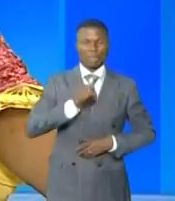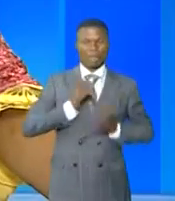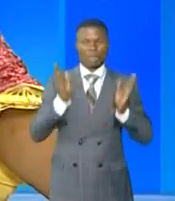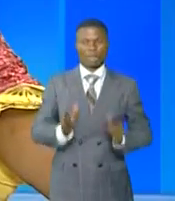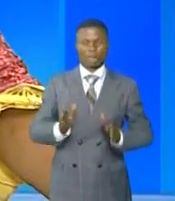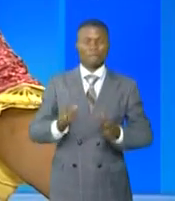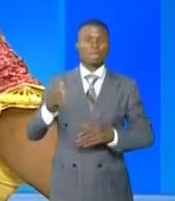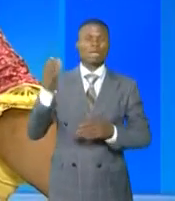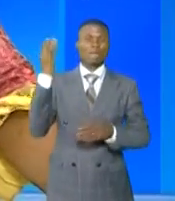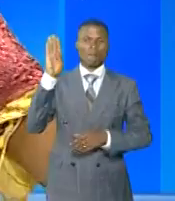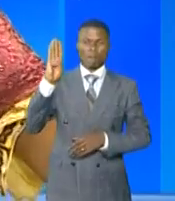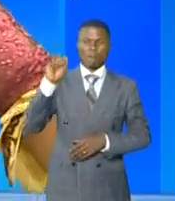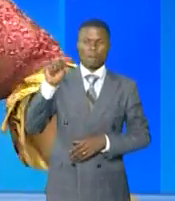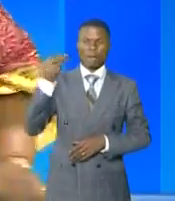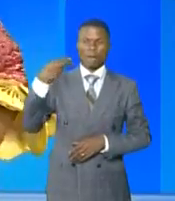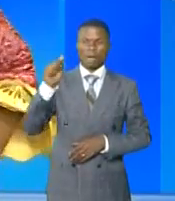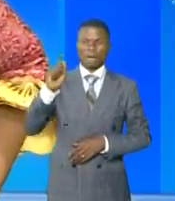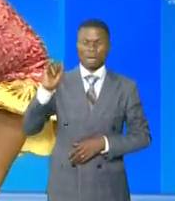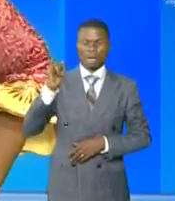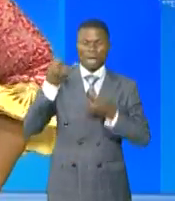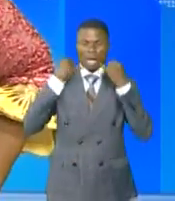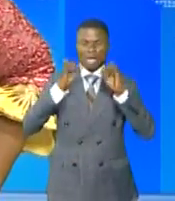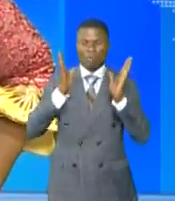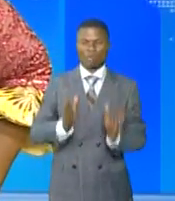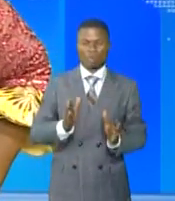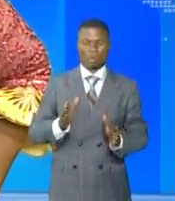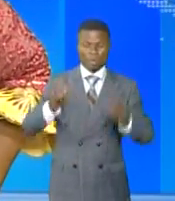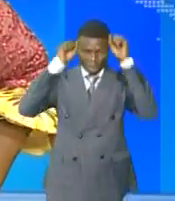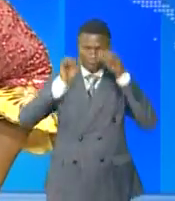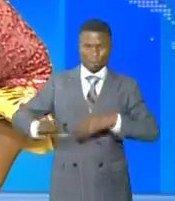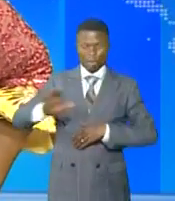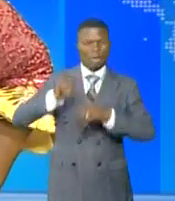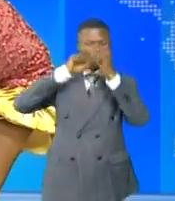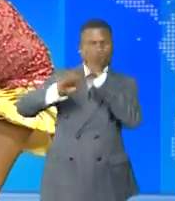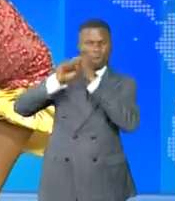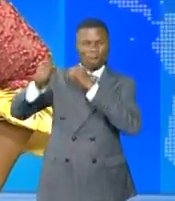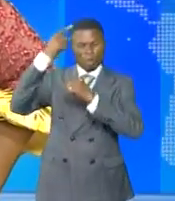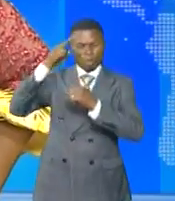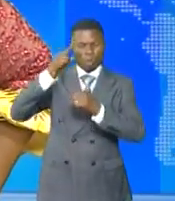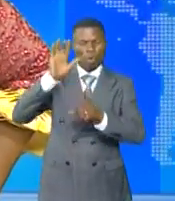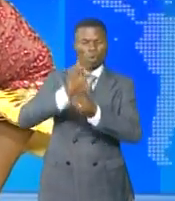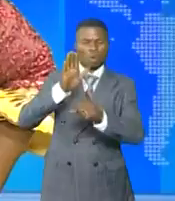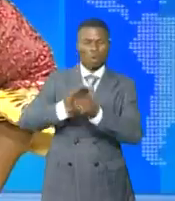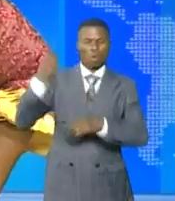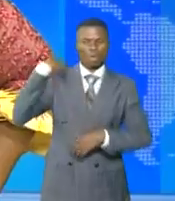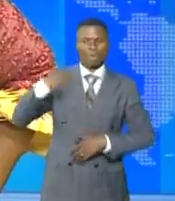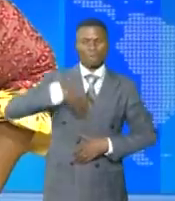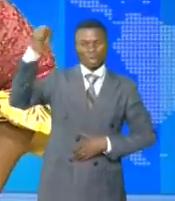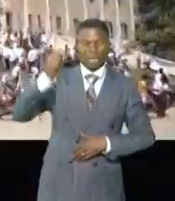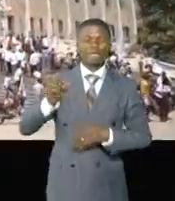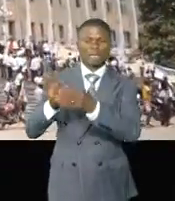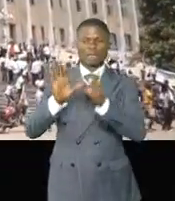professeur Modeste Baadzi Lukwebo, l'informateur du chef de l'État, est allé battre campagne pour avoir la majorité à l'Assemblée nationale. Regardez.